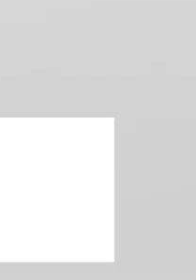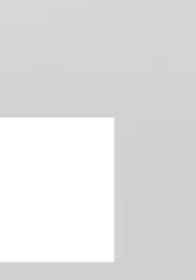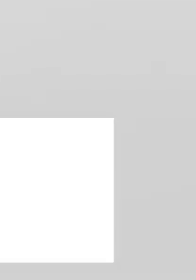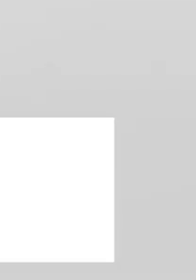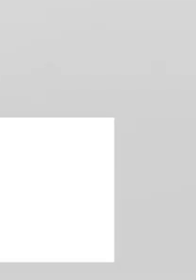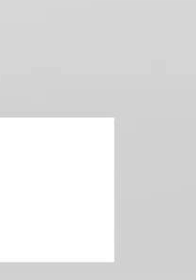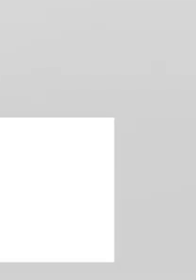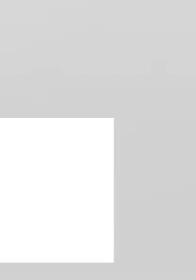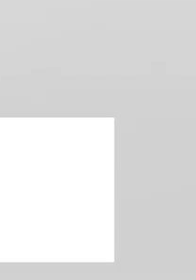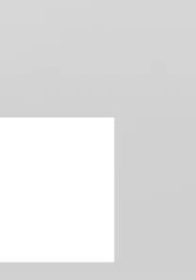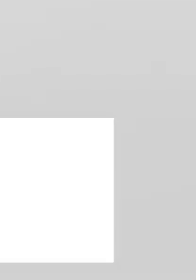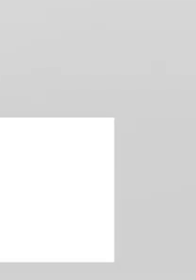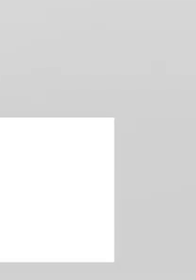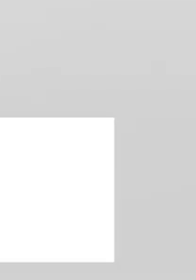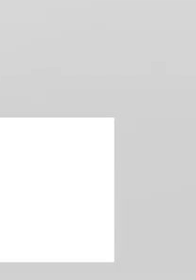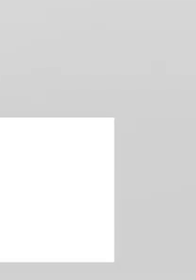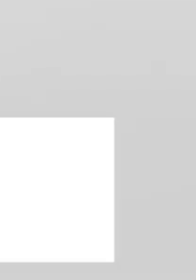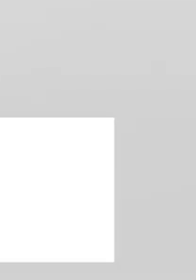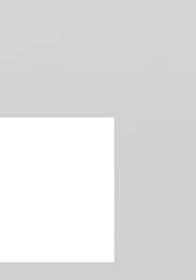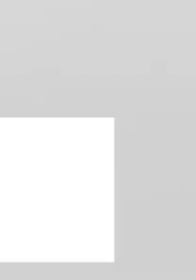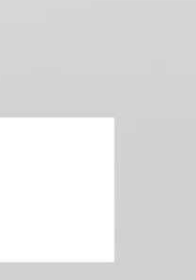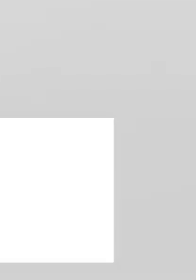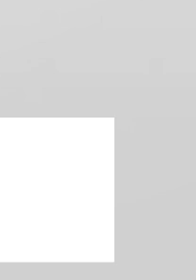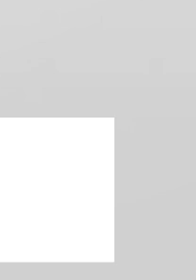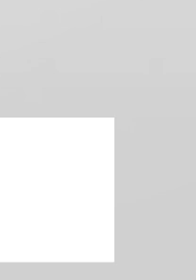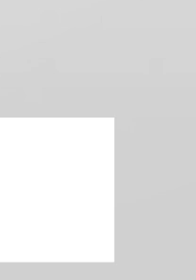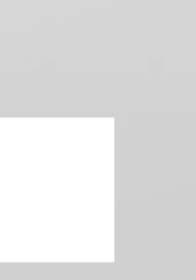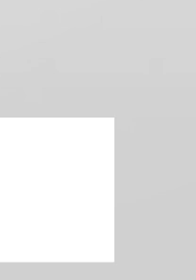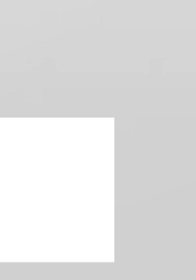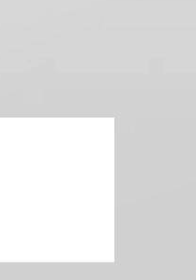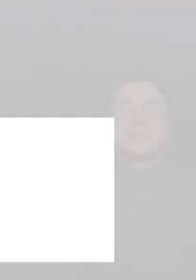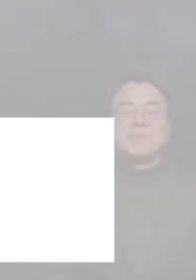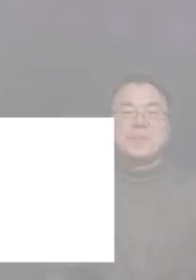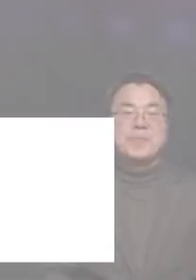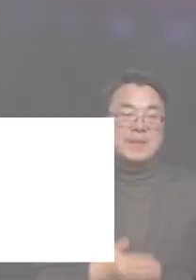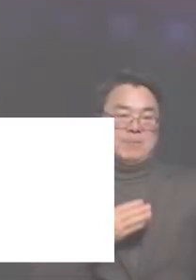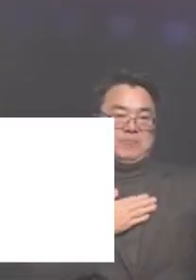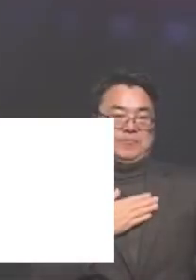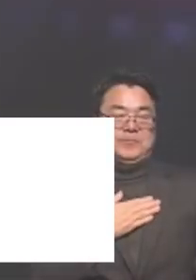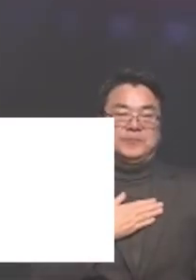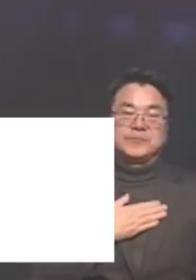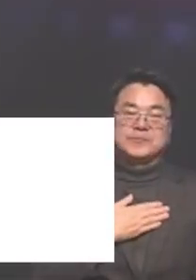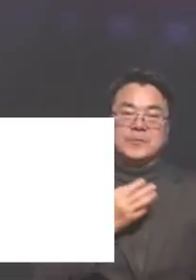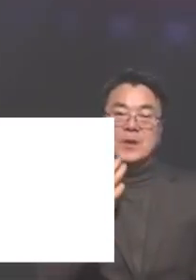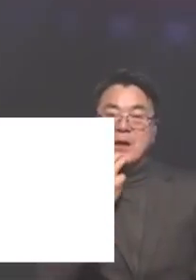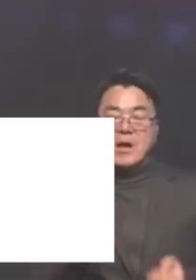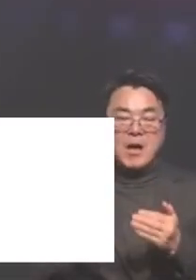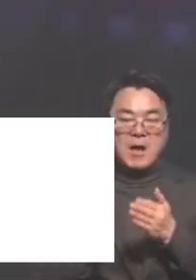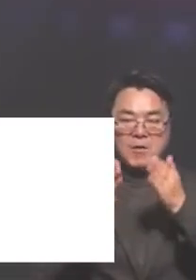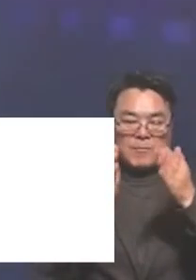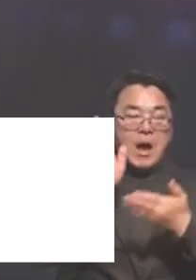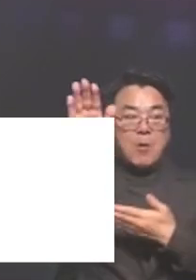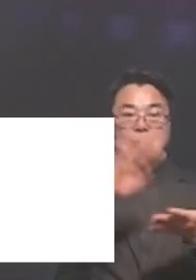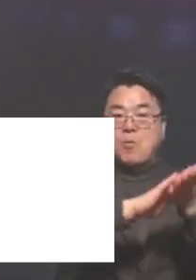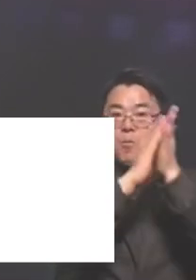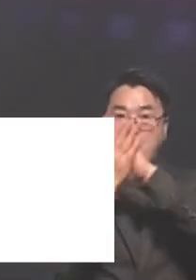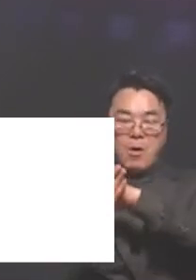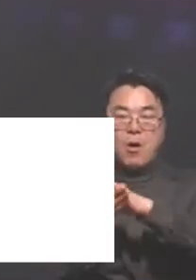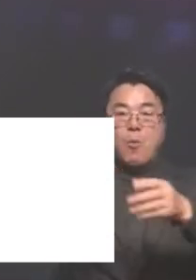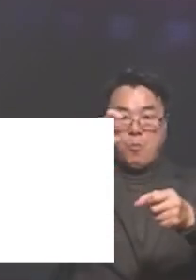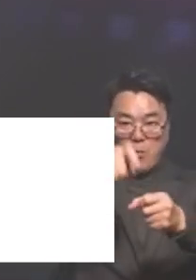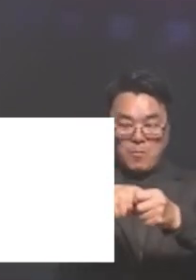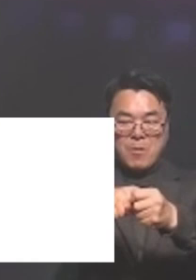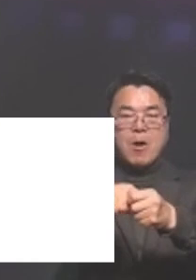여러분 안녕하십니까 kbps 오늘의 뉴스입니다 경기도가 오늘 광교청사 대강당에서